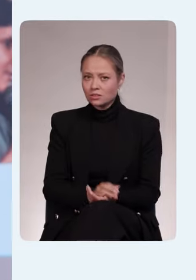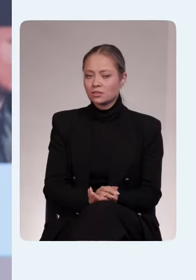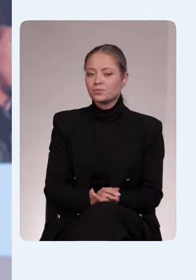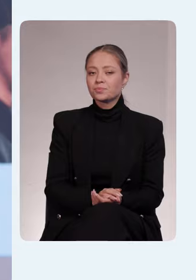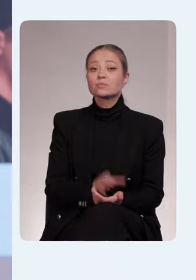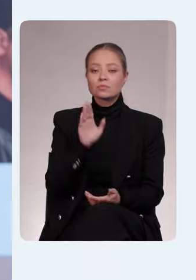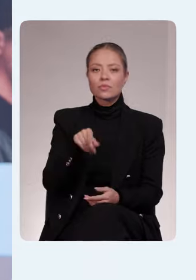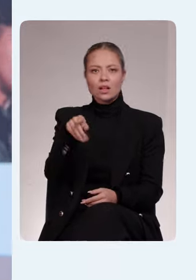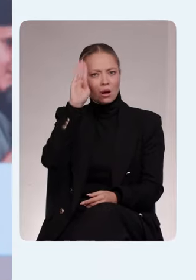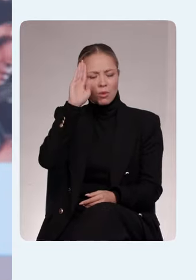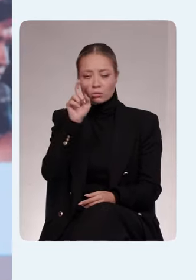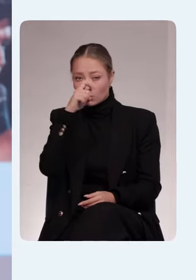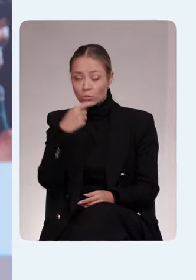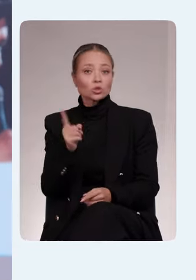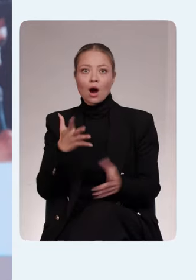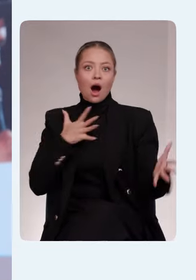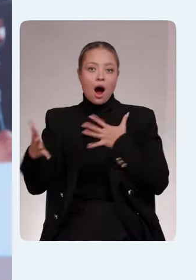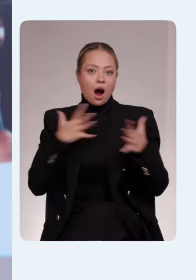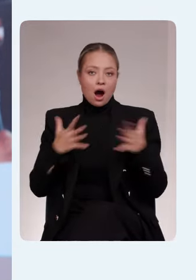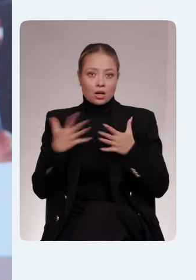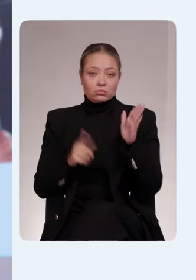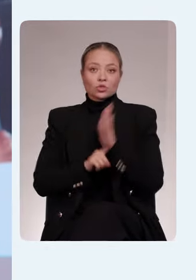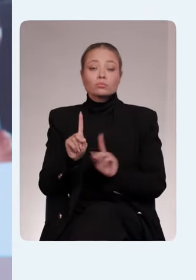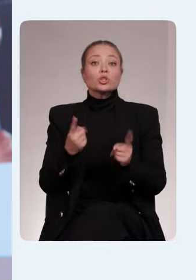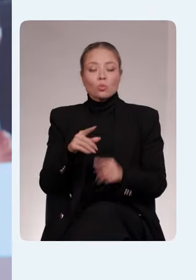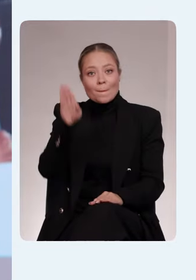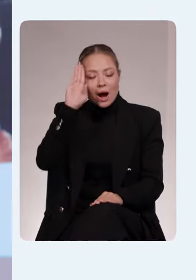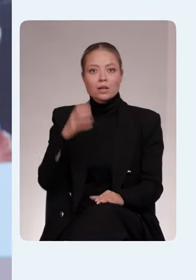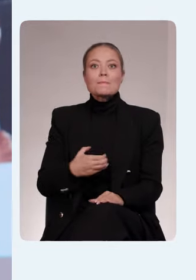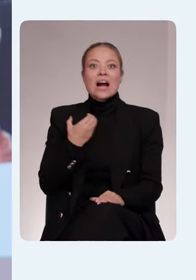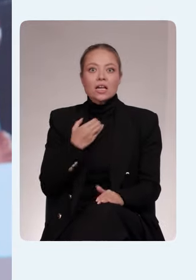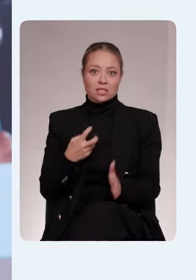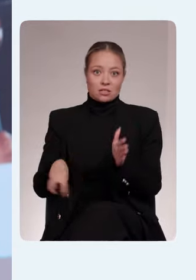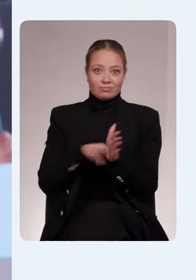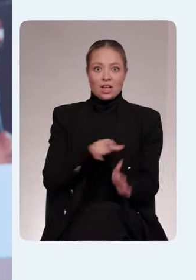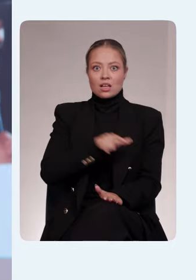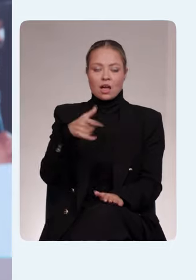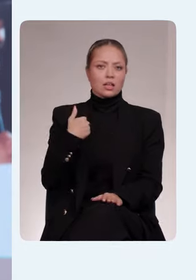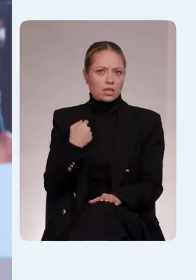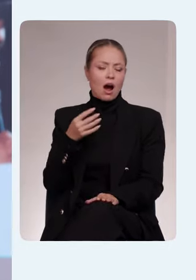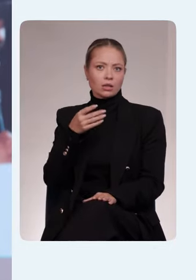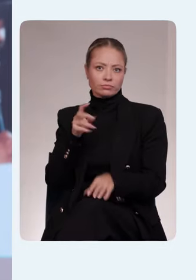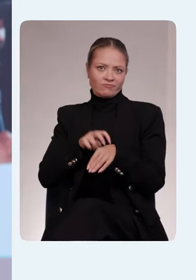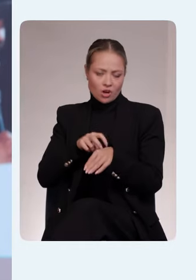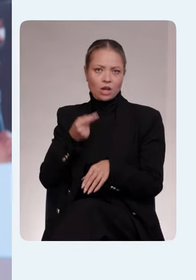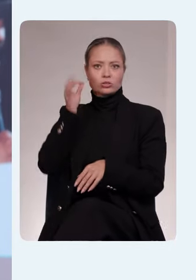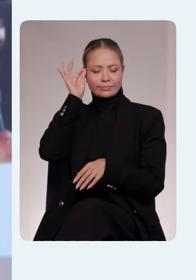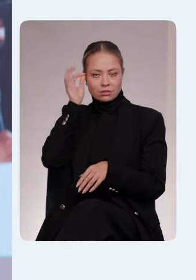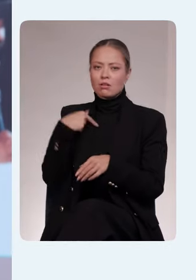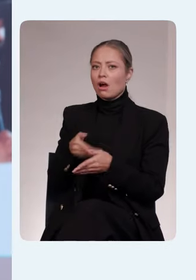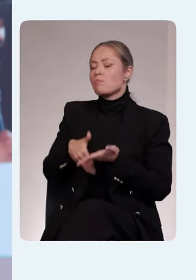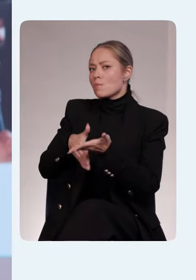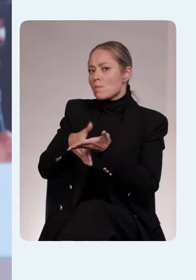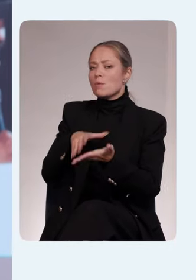И там парню стало плохо, у него началась паническая атака, потому что он боится летать. Я психиатр, я ему оказал помощь, все хорошо,